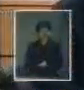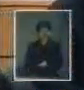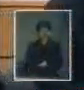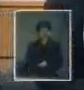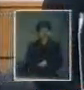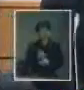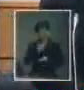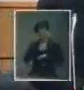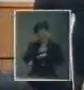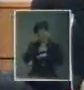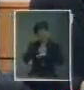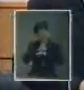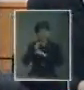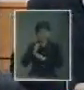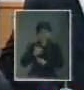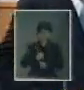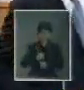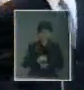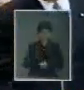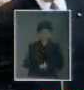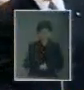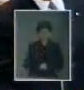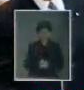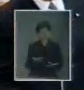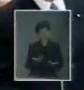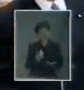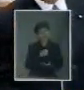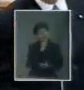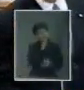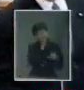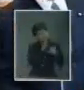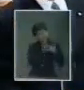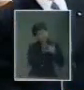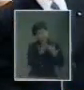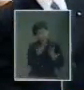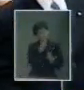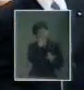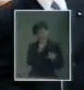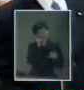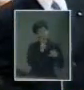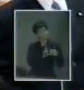หัวหน้าพรรคอ้าวแล้วผมไม่กล่าวหาท่านไหนผมกล่าวหาใ